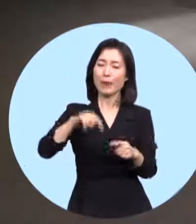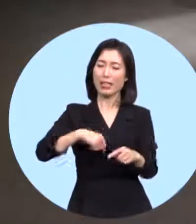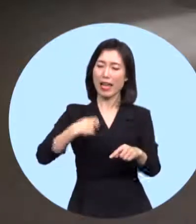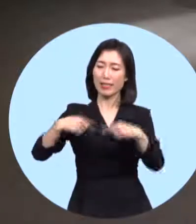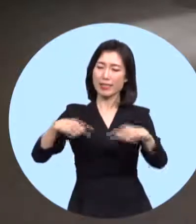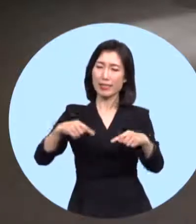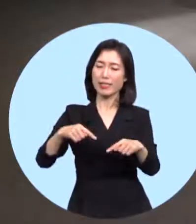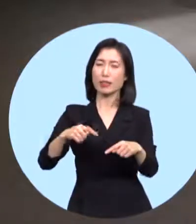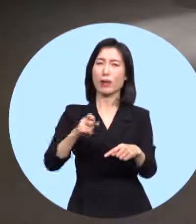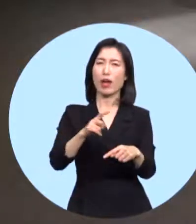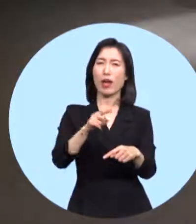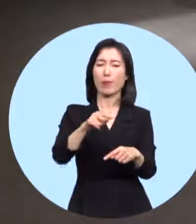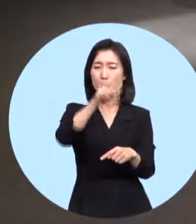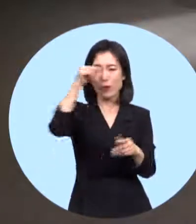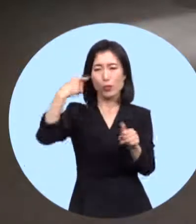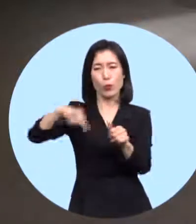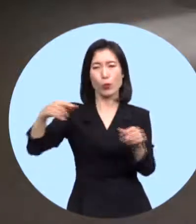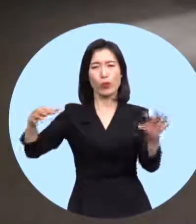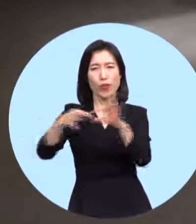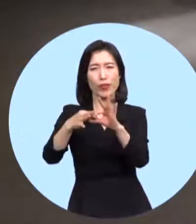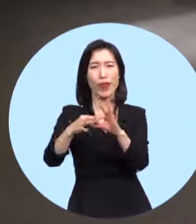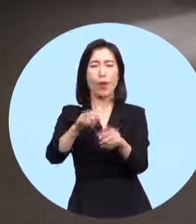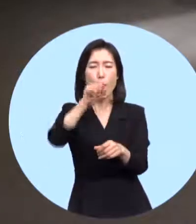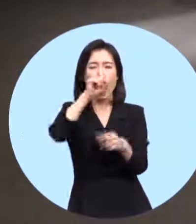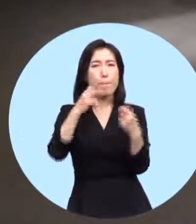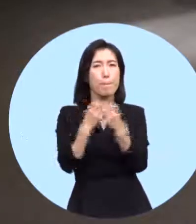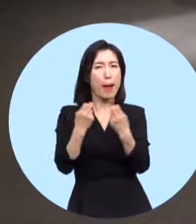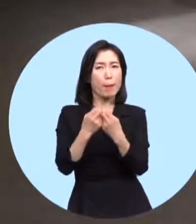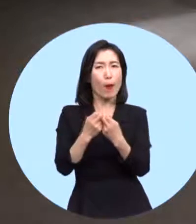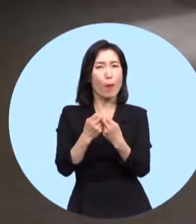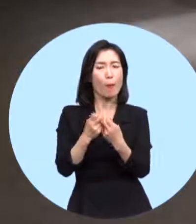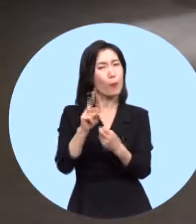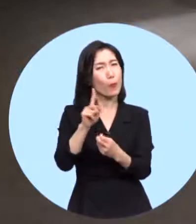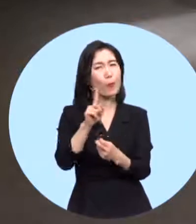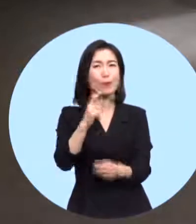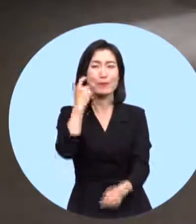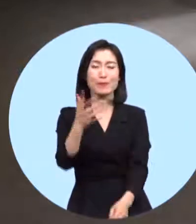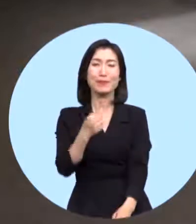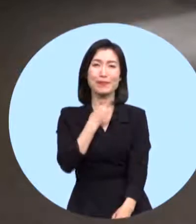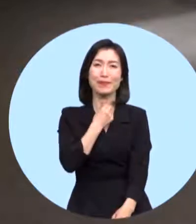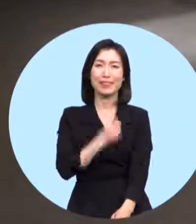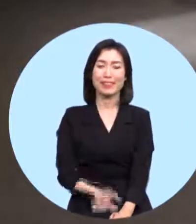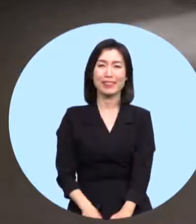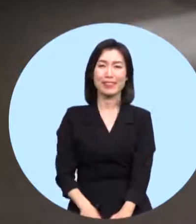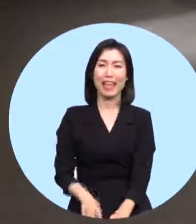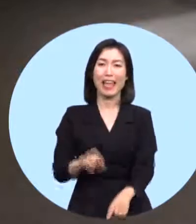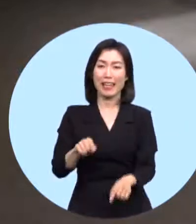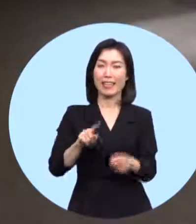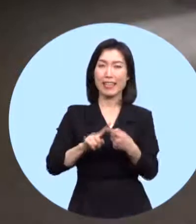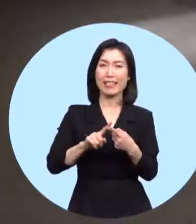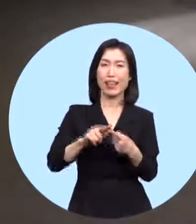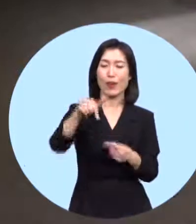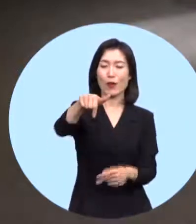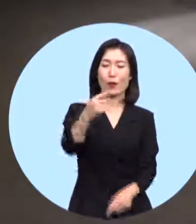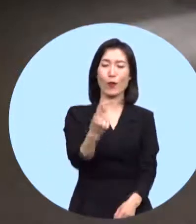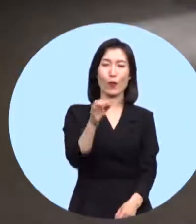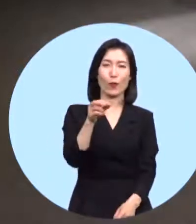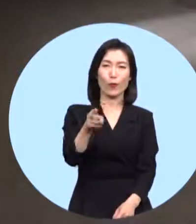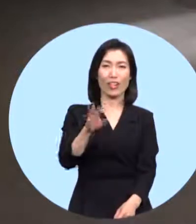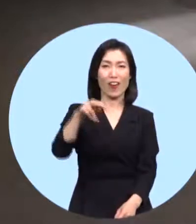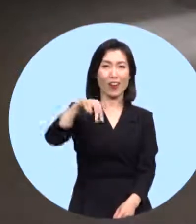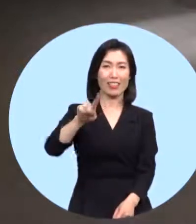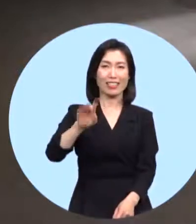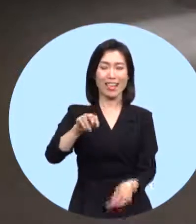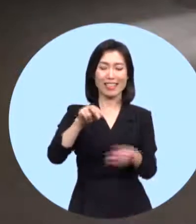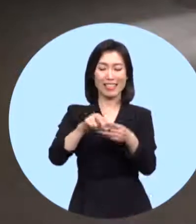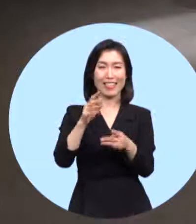연계할 것인가, 이런 것에 대한 좋은 해결 방안이 없을까요? 라는 질문을 해주셨습니다. 이 부분에 관해서는 우리